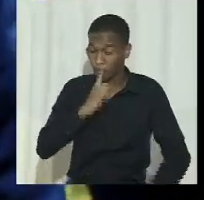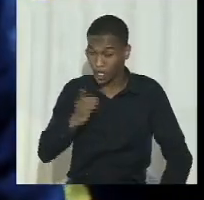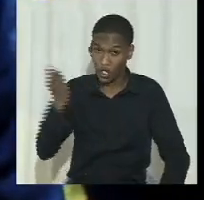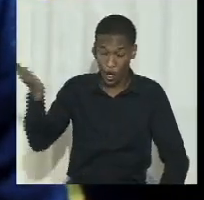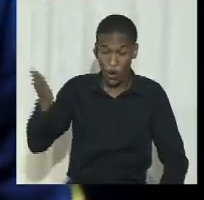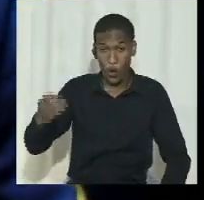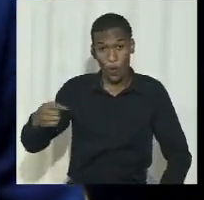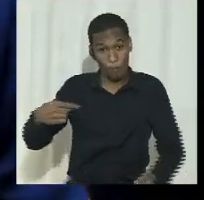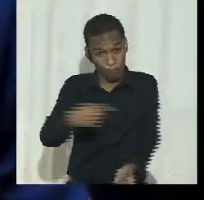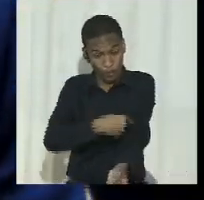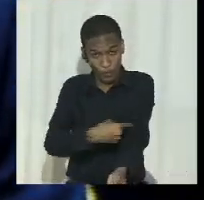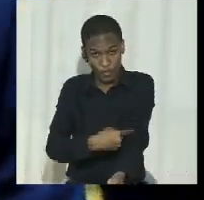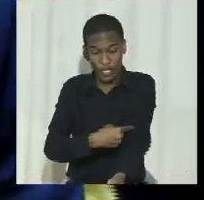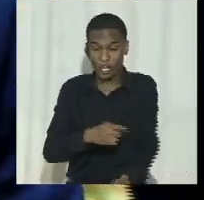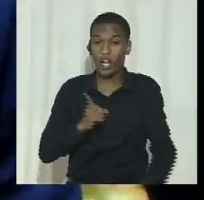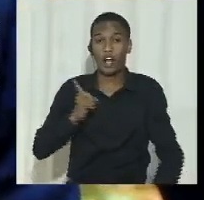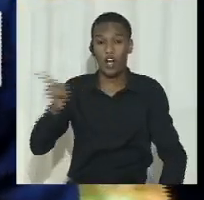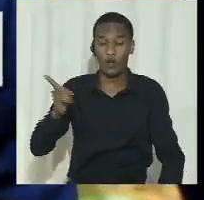a dia